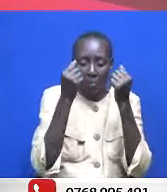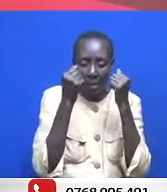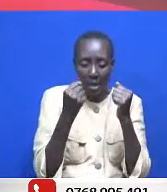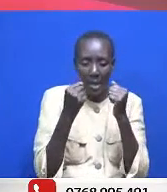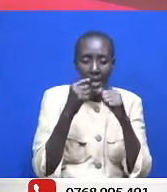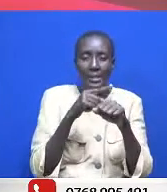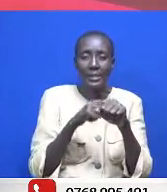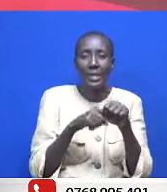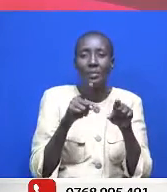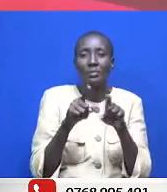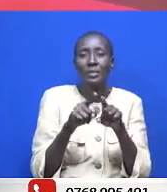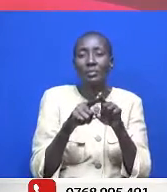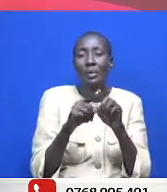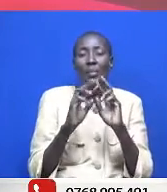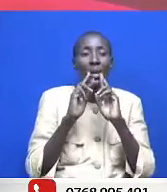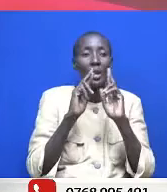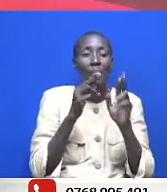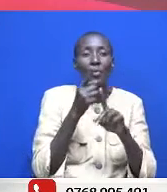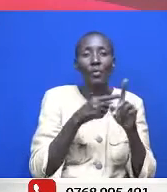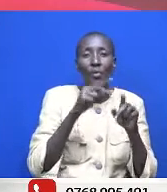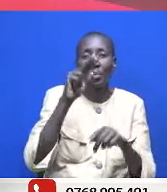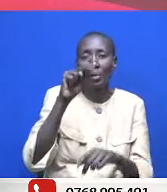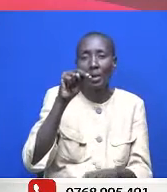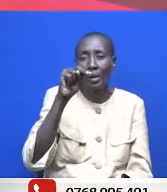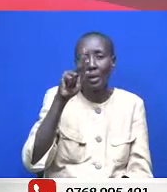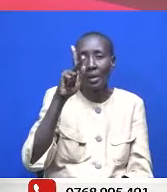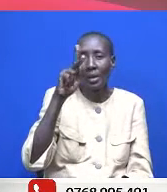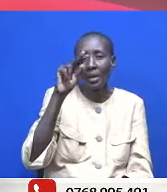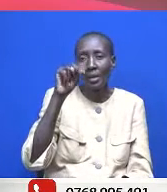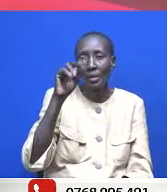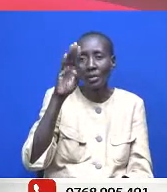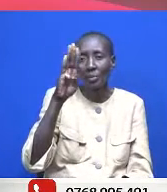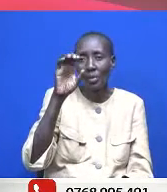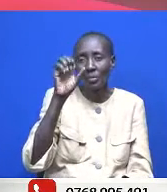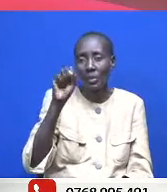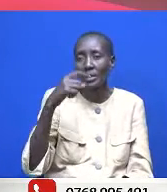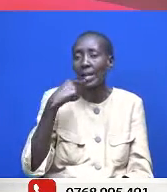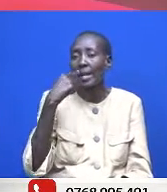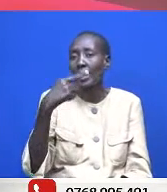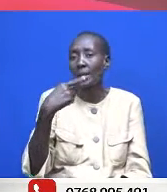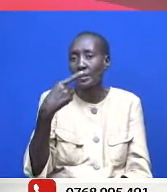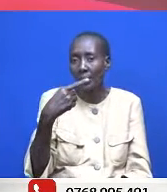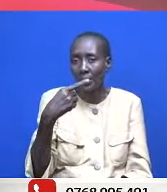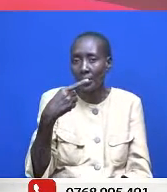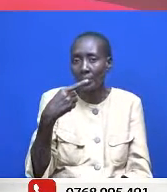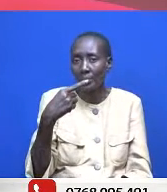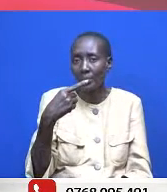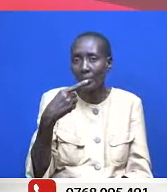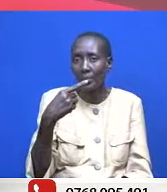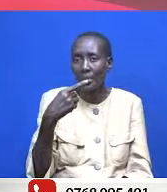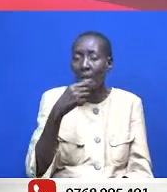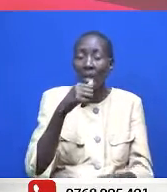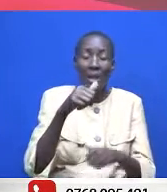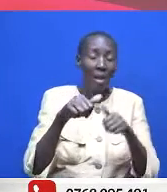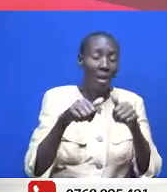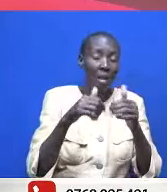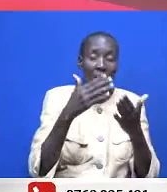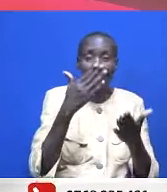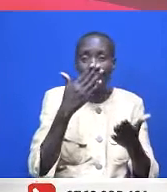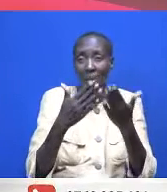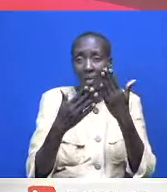kulingana na takwimu kutoka Kenya National Bureau of Statistics, inasema kwamba karibia biashara